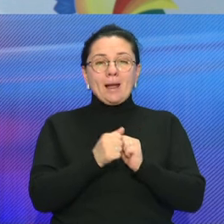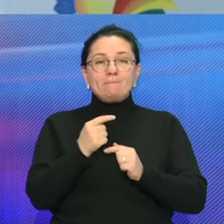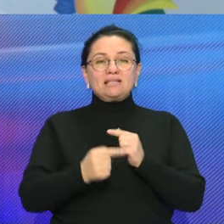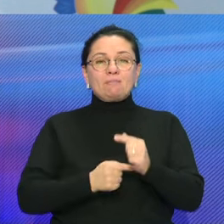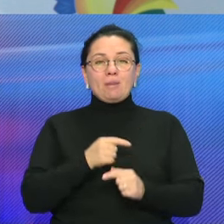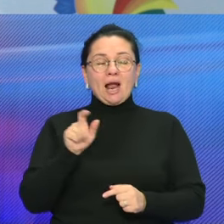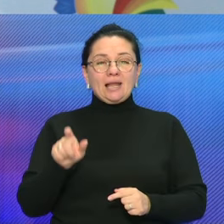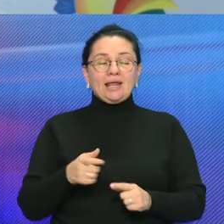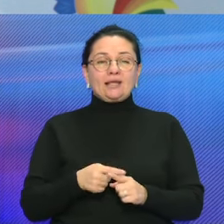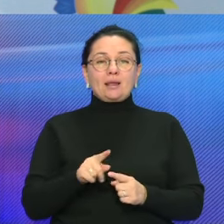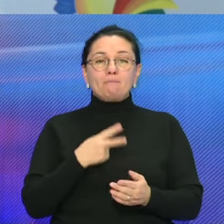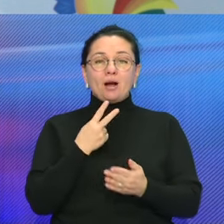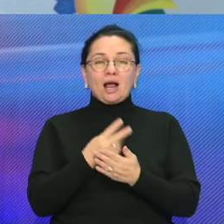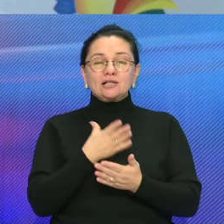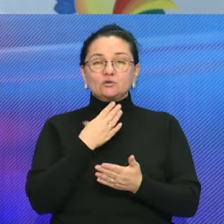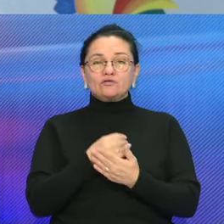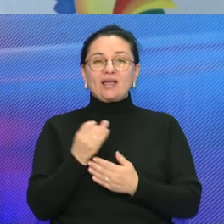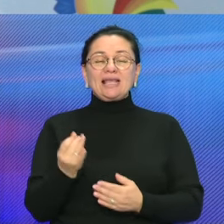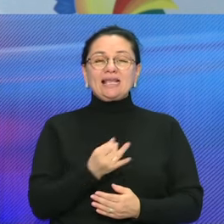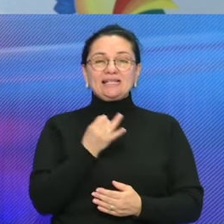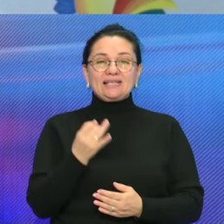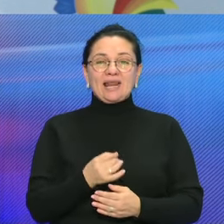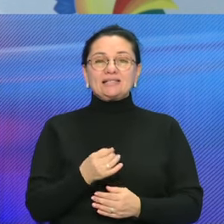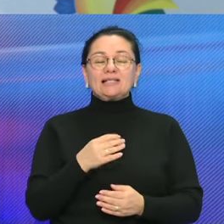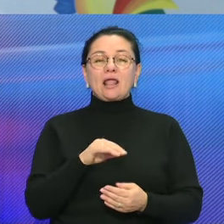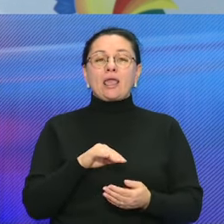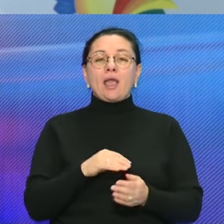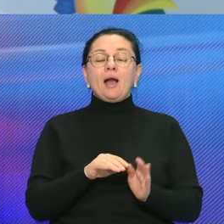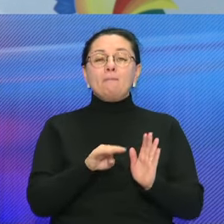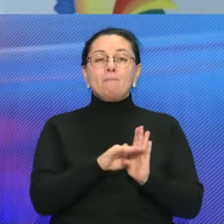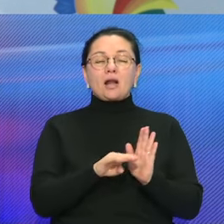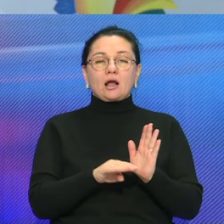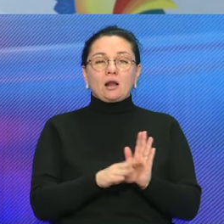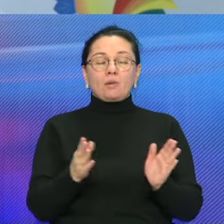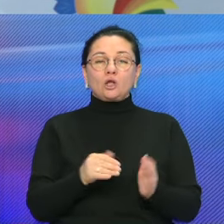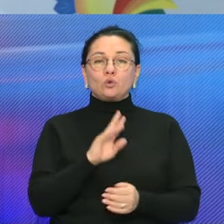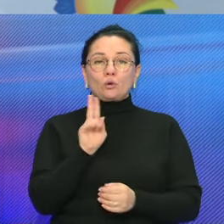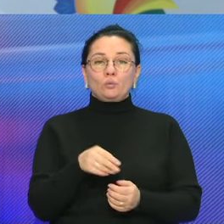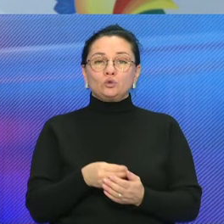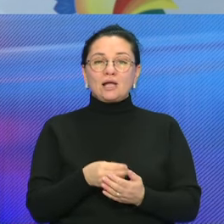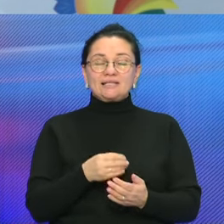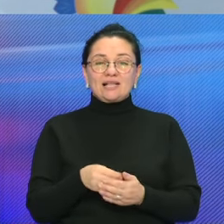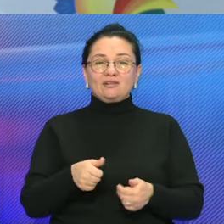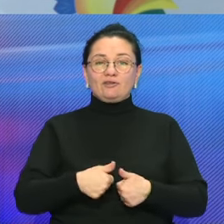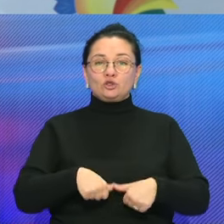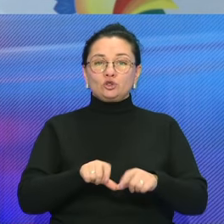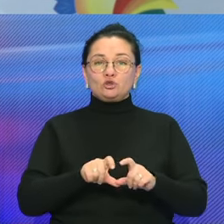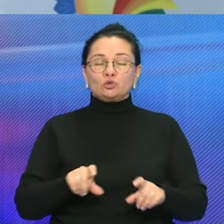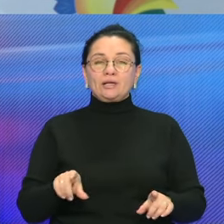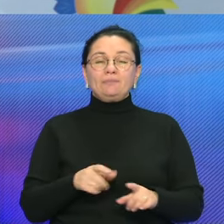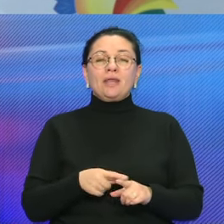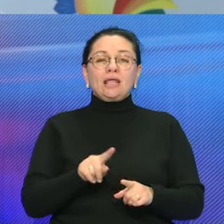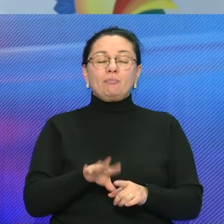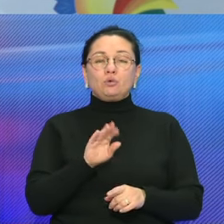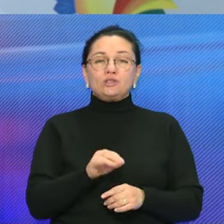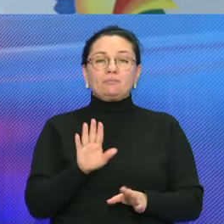представят свои интересные творческие программы, которые будет оценивать высокопрофессиональное жюри. Далее пройдет интеллектуальная